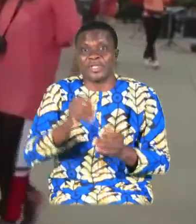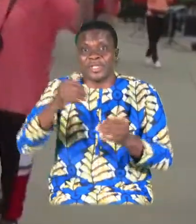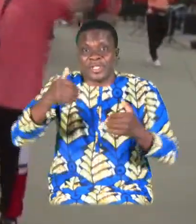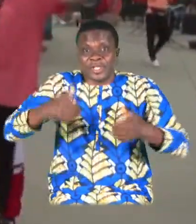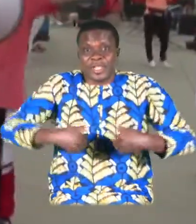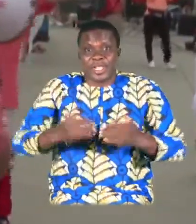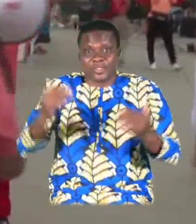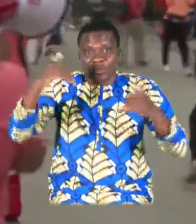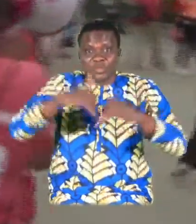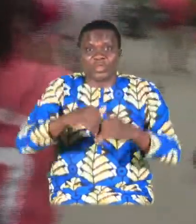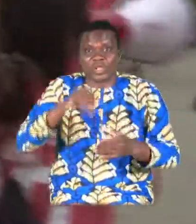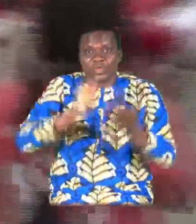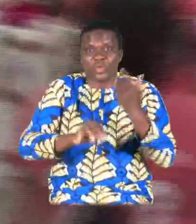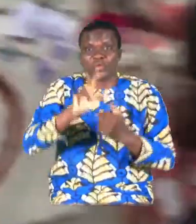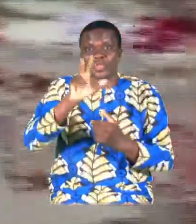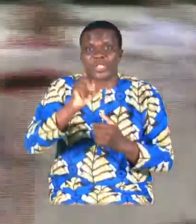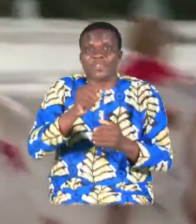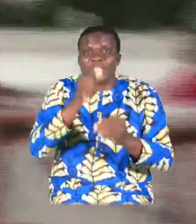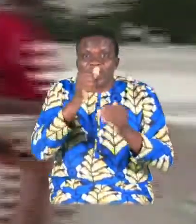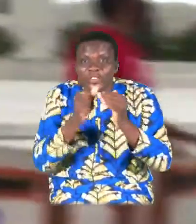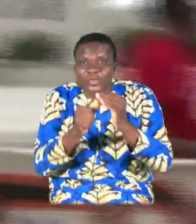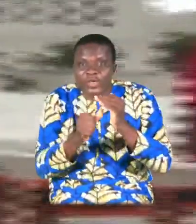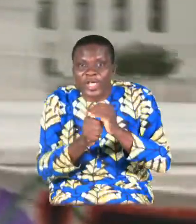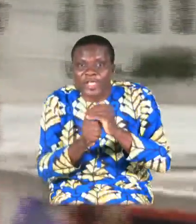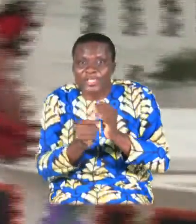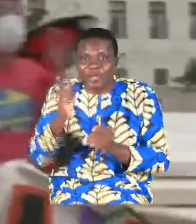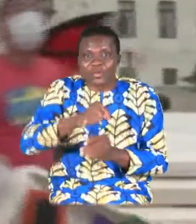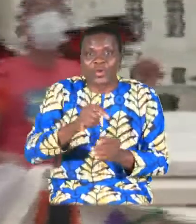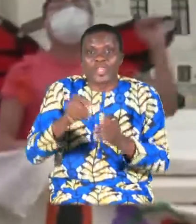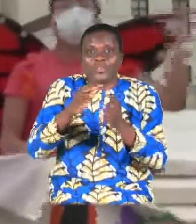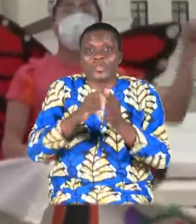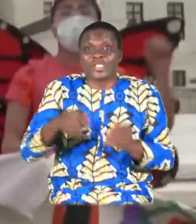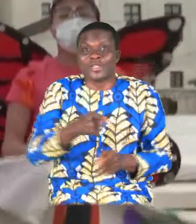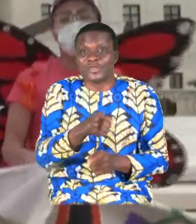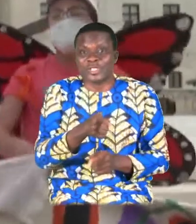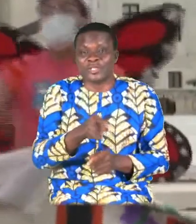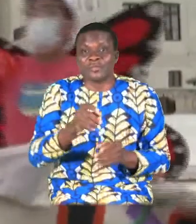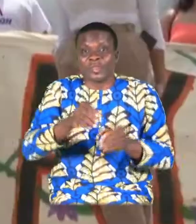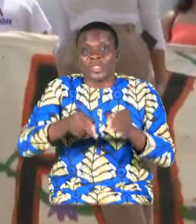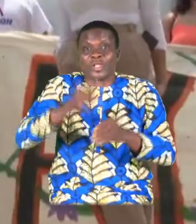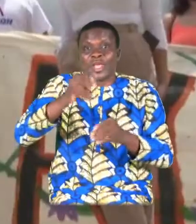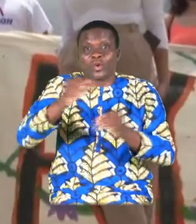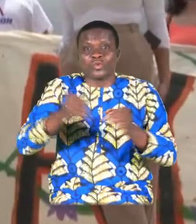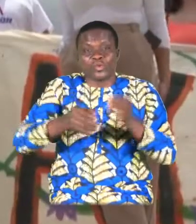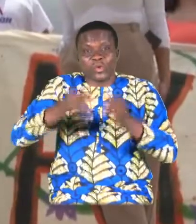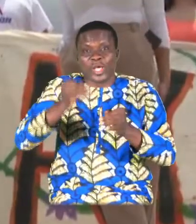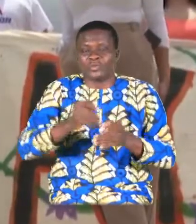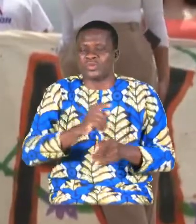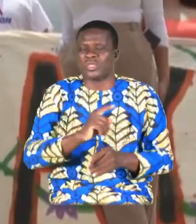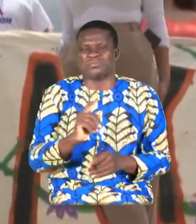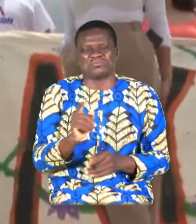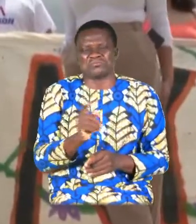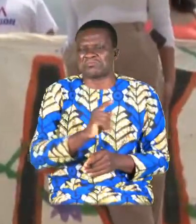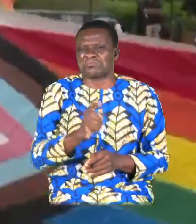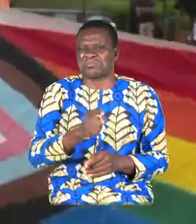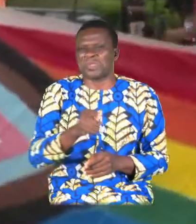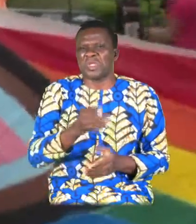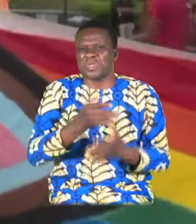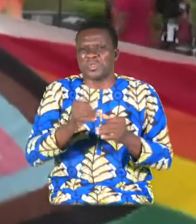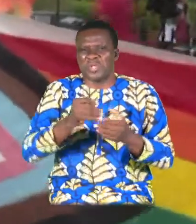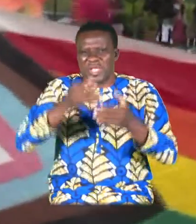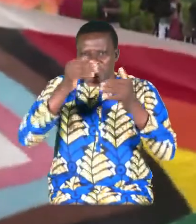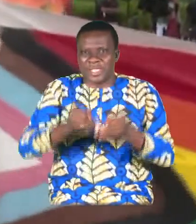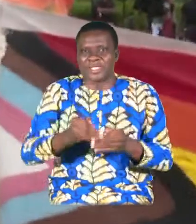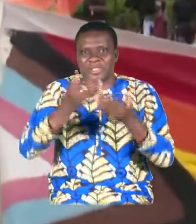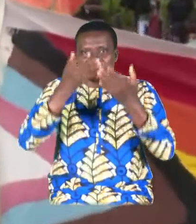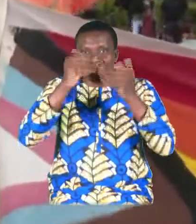de moins de 30 ans arrivés clandestinement dans leur enfance aux États-Unis. La haute cour a jugé capricieuse et arbitraire la